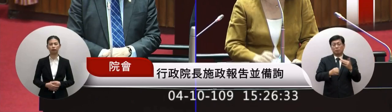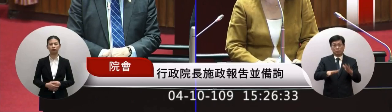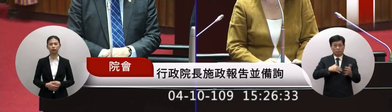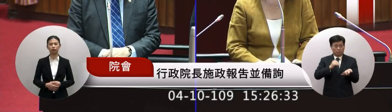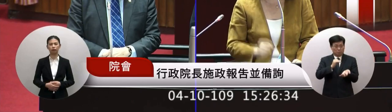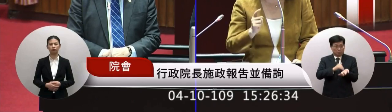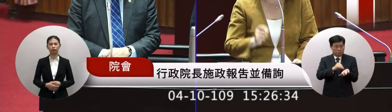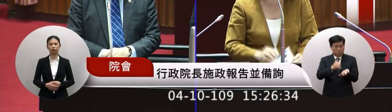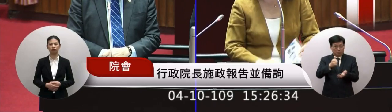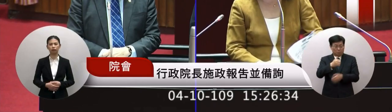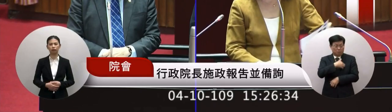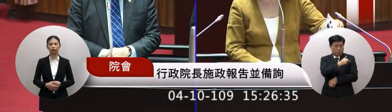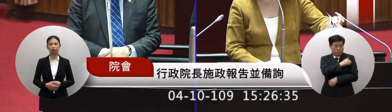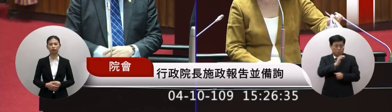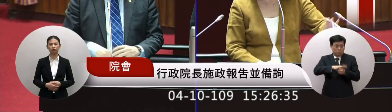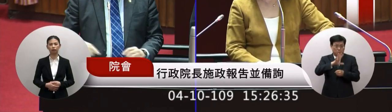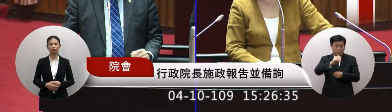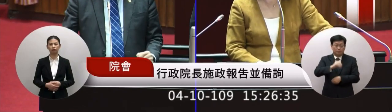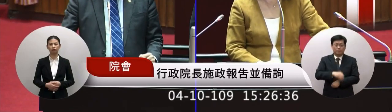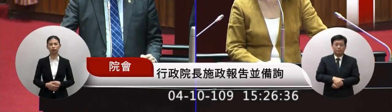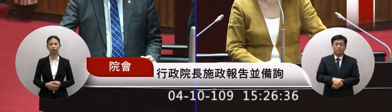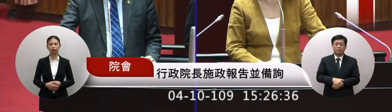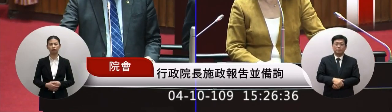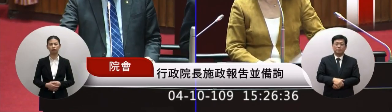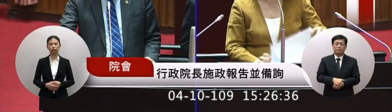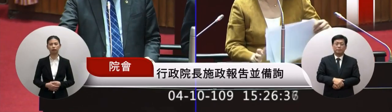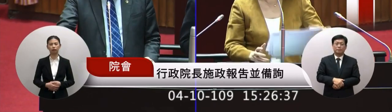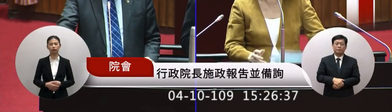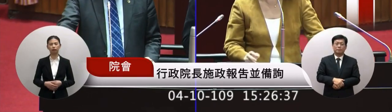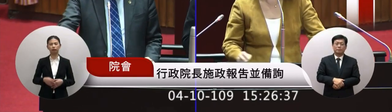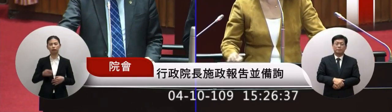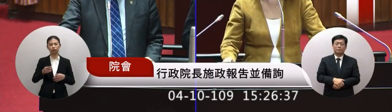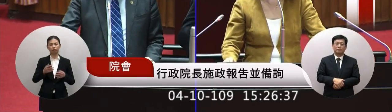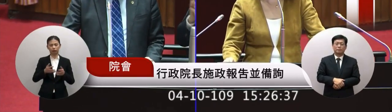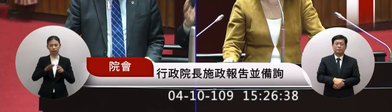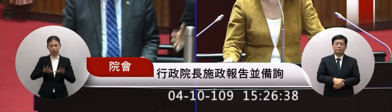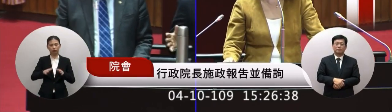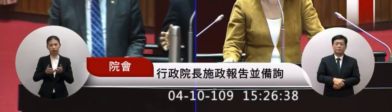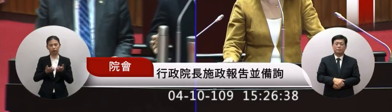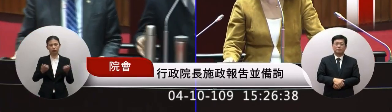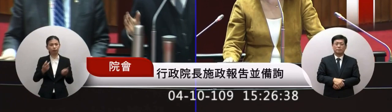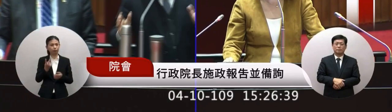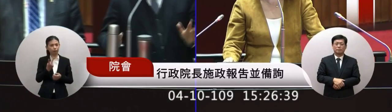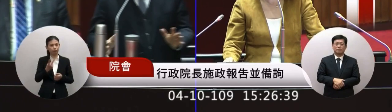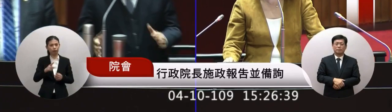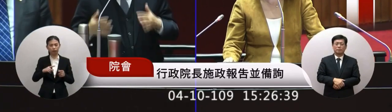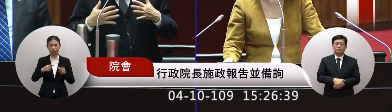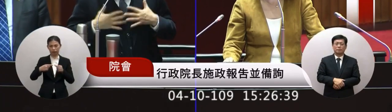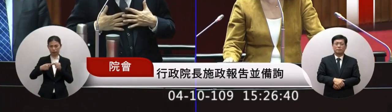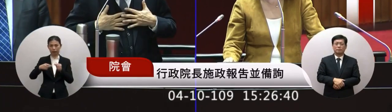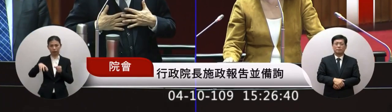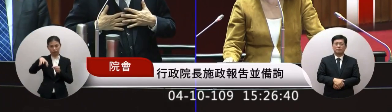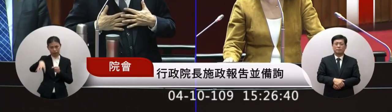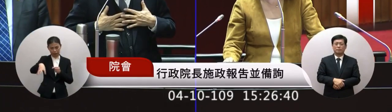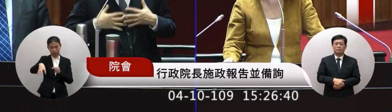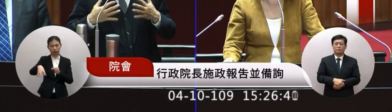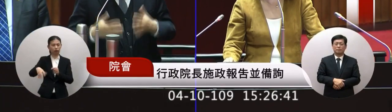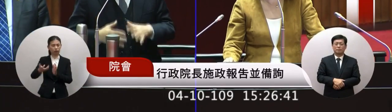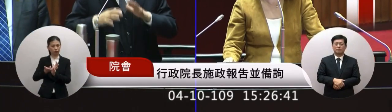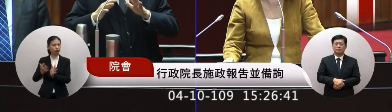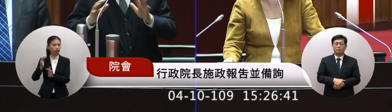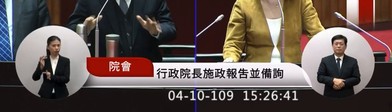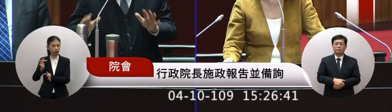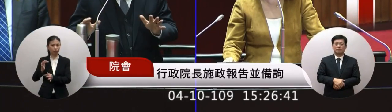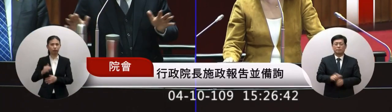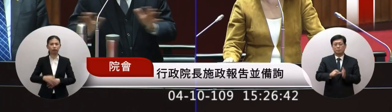疗人员的补足我们现在有没有在做？ 其实两个部分，一个就是场馆，这些场馆我们都有做准备，甚